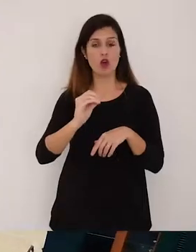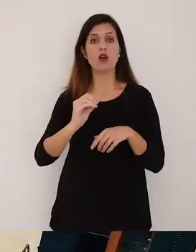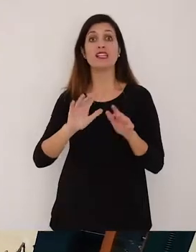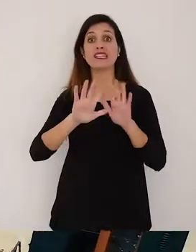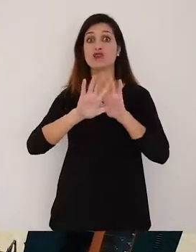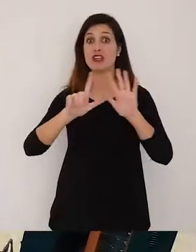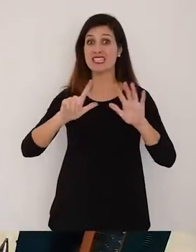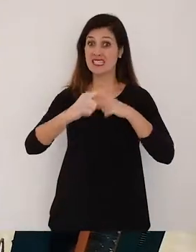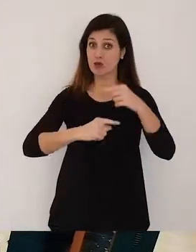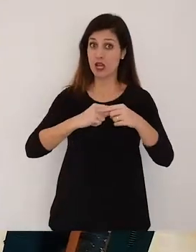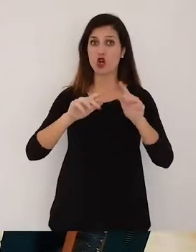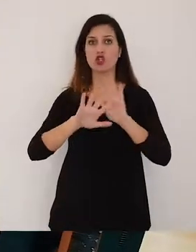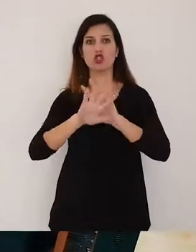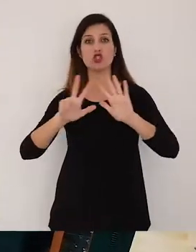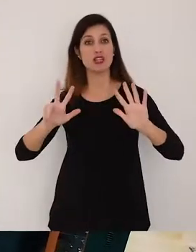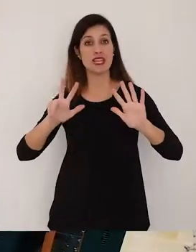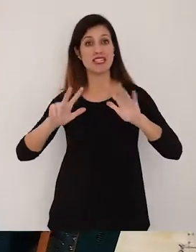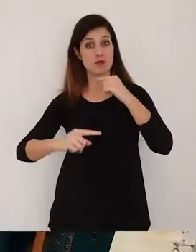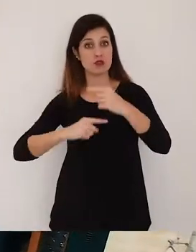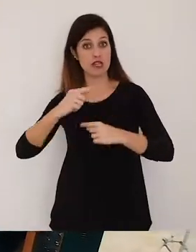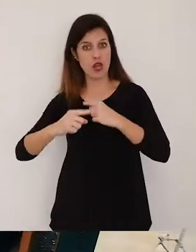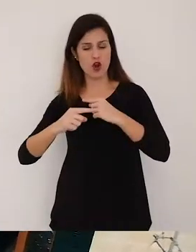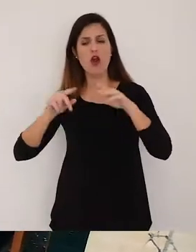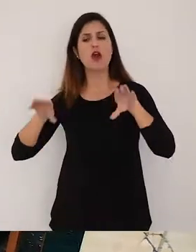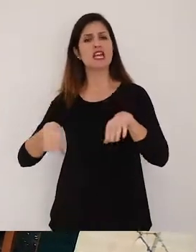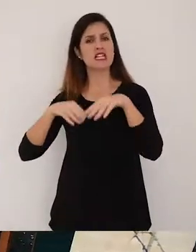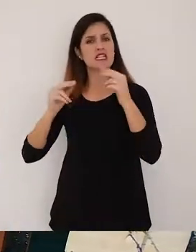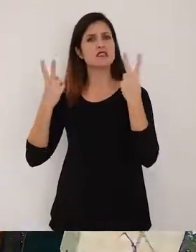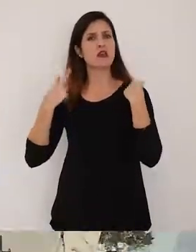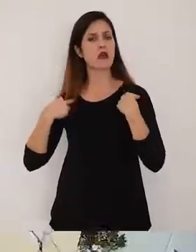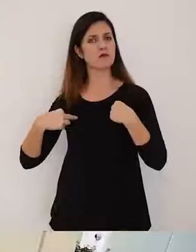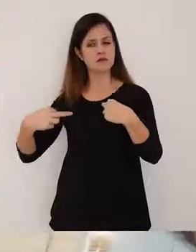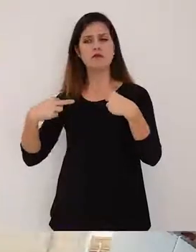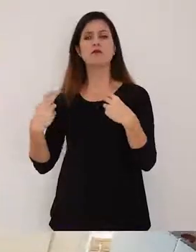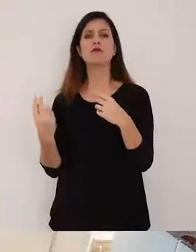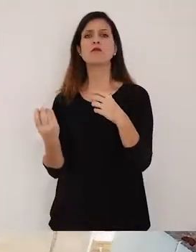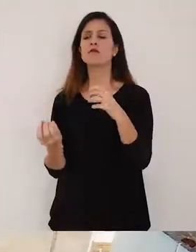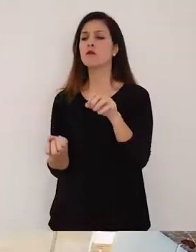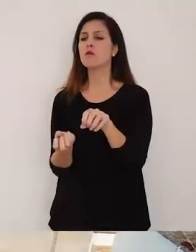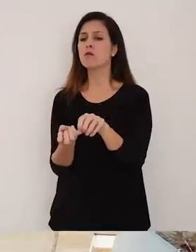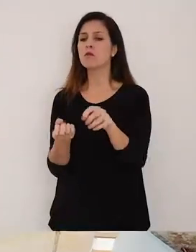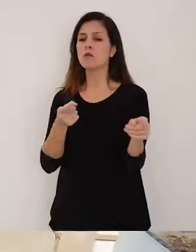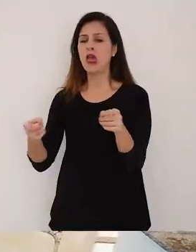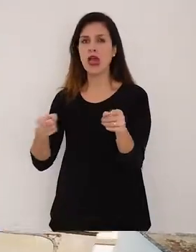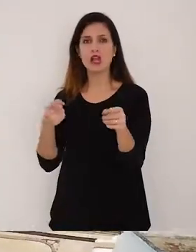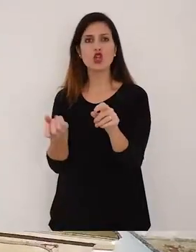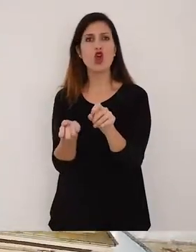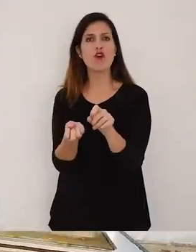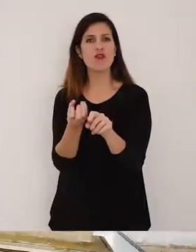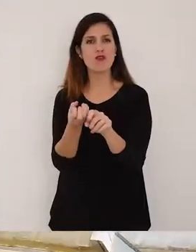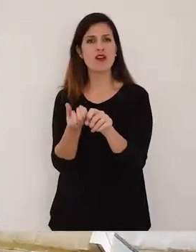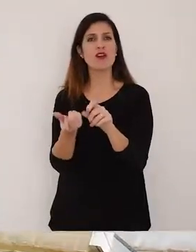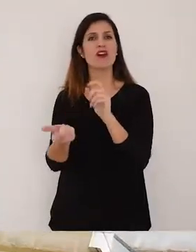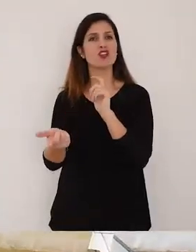Ma è tra i secoli XVII e XVIII che il casale inizia a vivere un periodo florido dal punto di vista sociale e